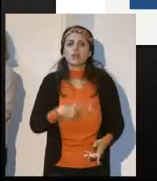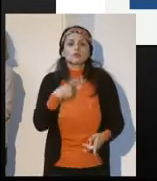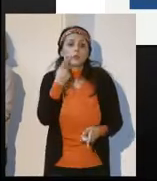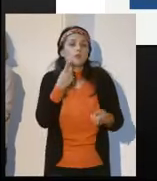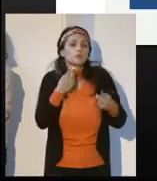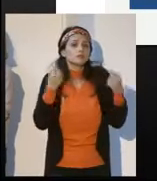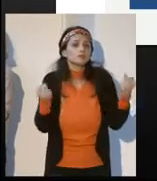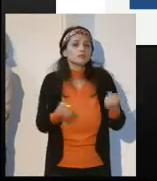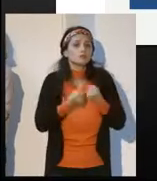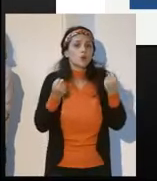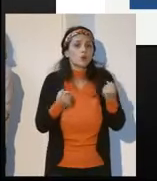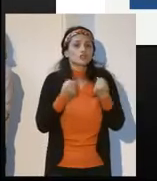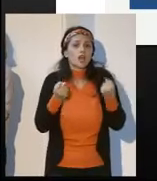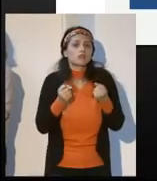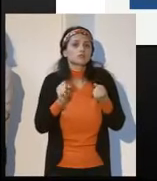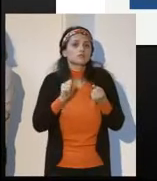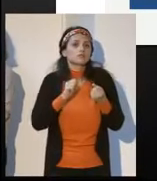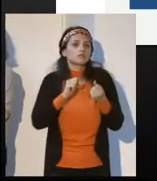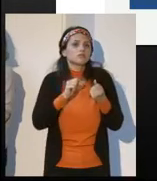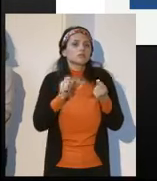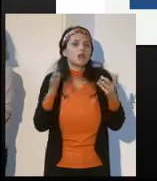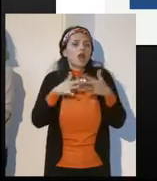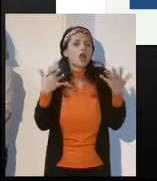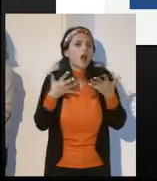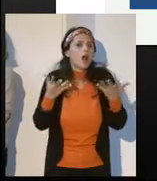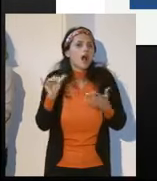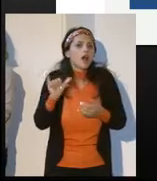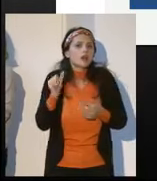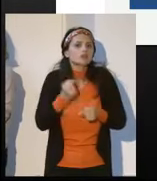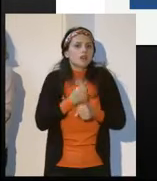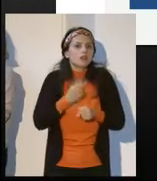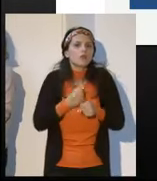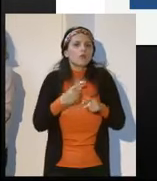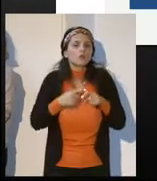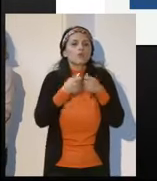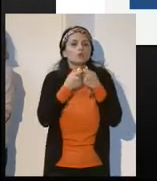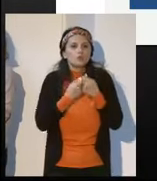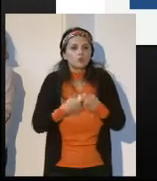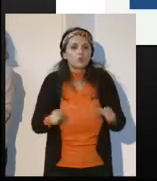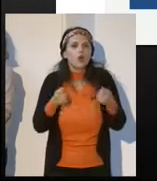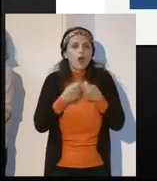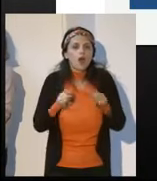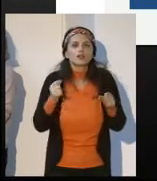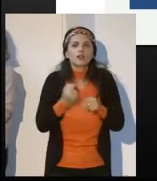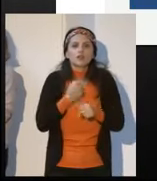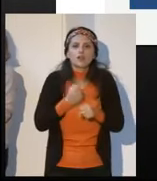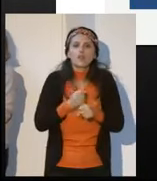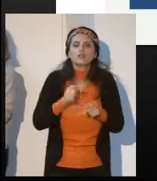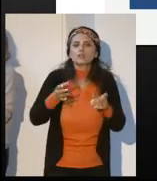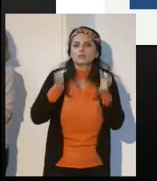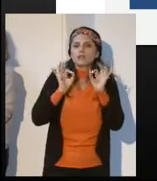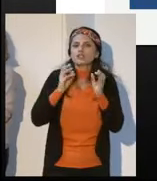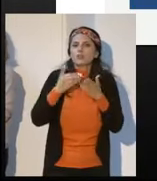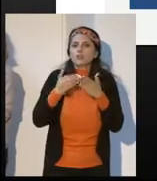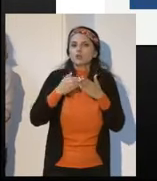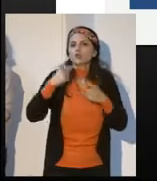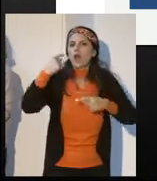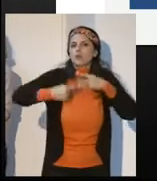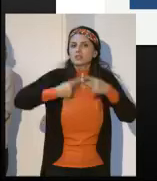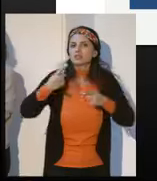de management complex care se am confruntat cu toate tarele specifice sistemului de administratie